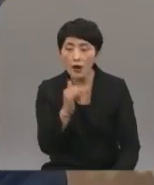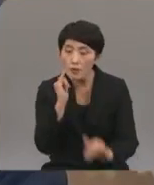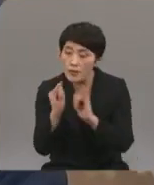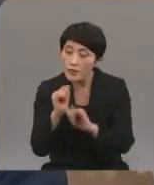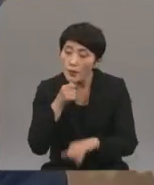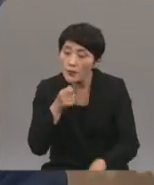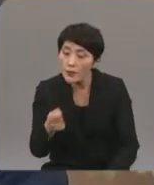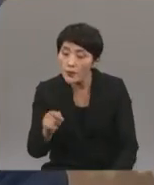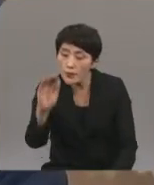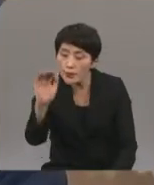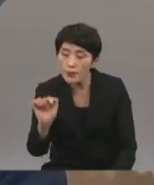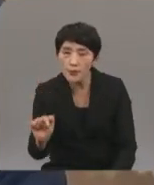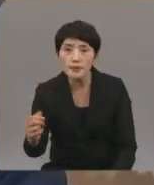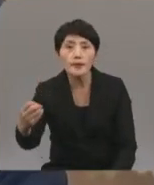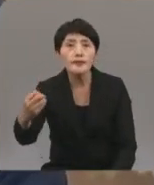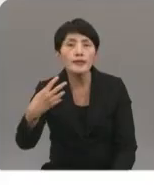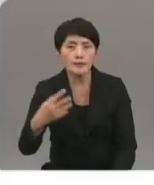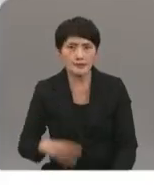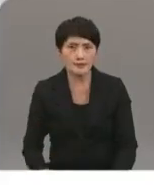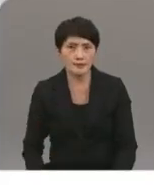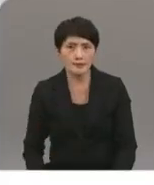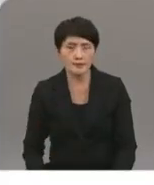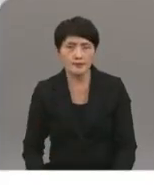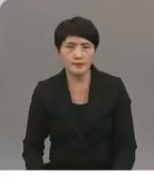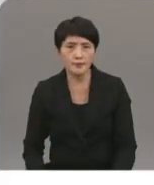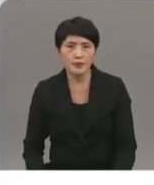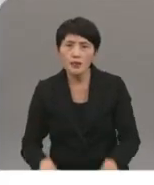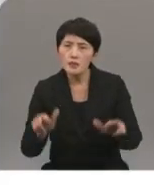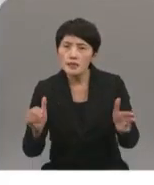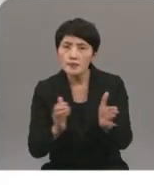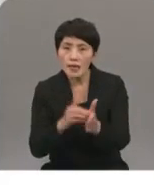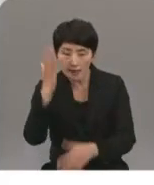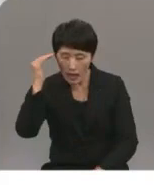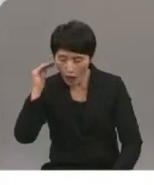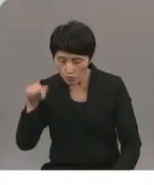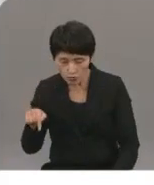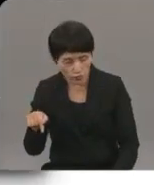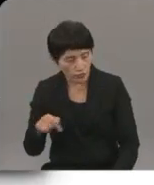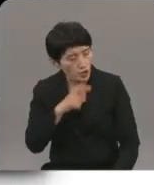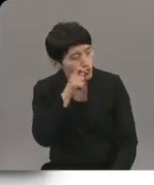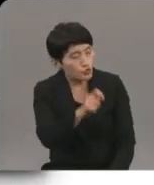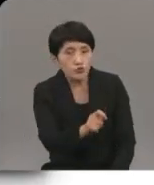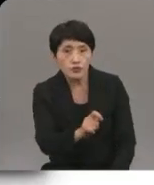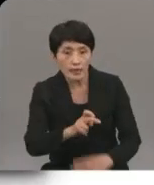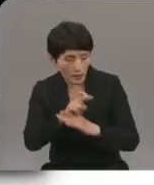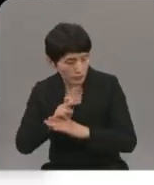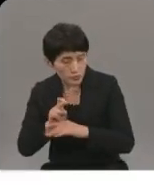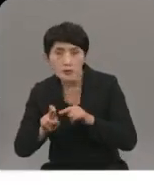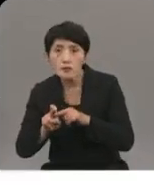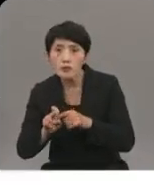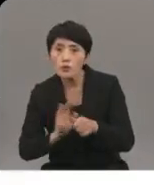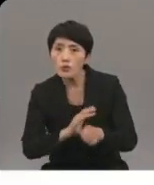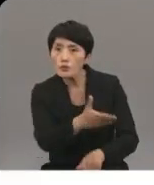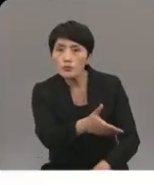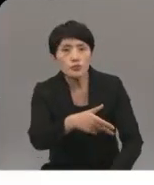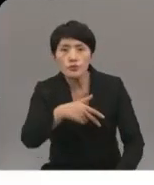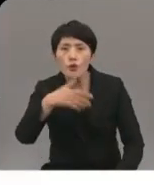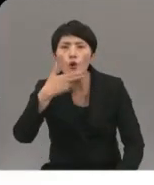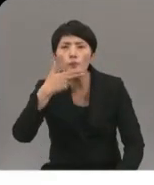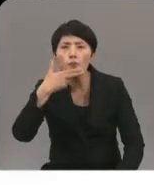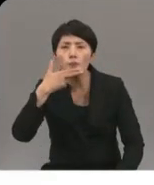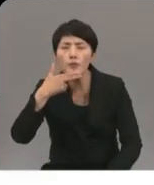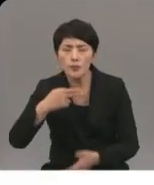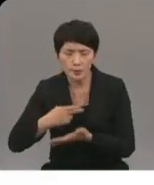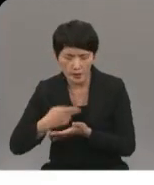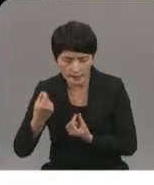的延伸威慑强化方案进行讨论。尹锡悦在路透社19日公开的采访中回答有关支援乌克